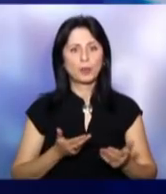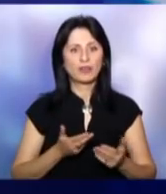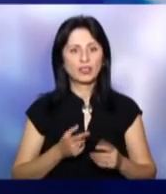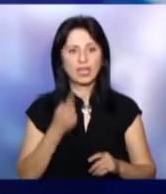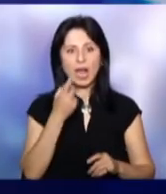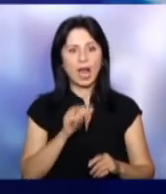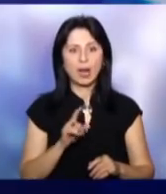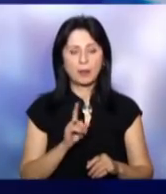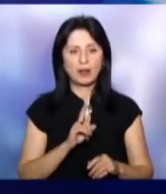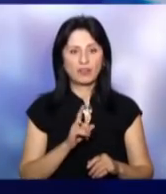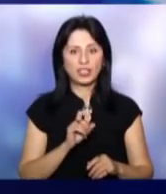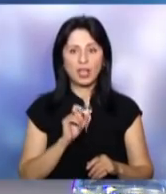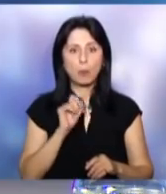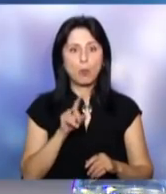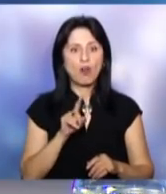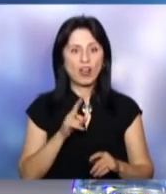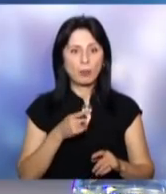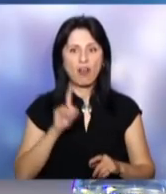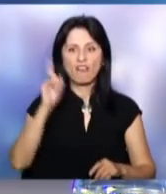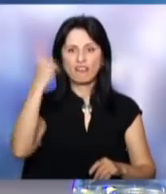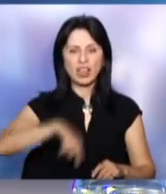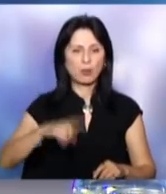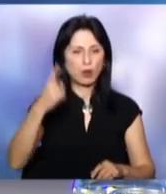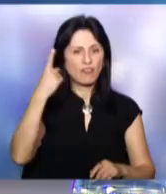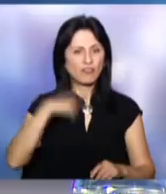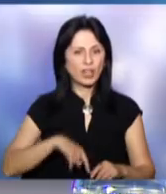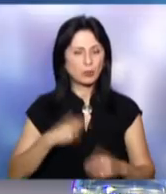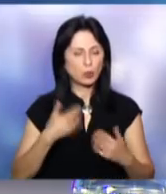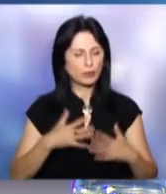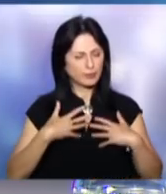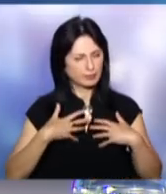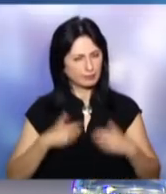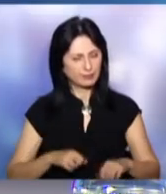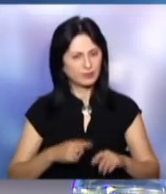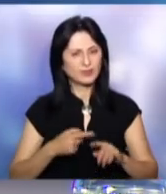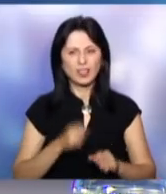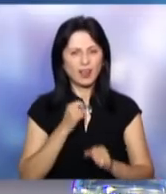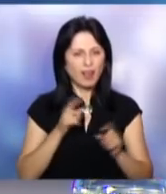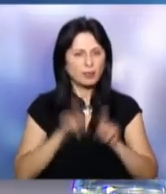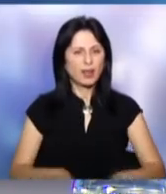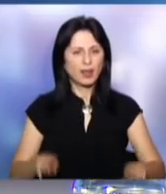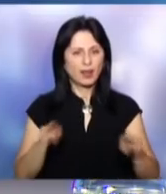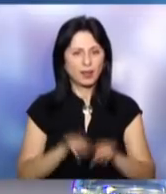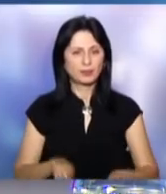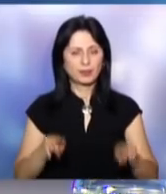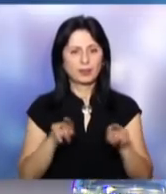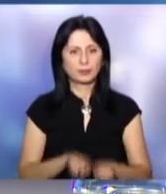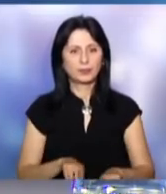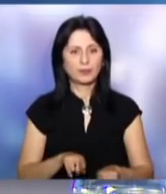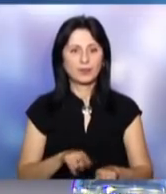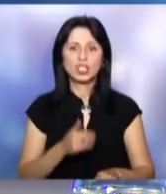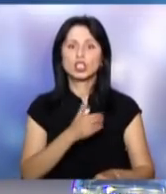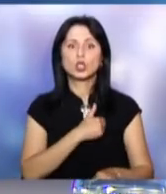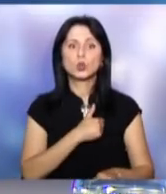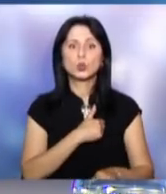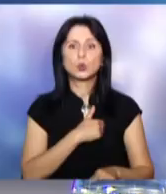არა მარტო მოვალეობებთან, არამედ ვალდებულებებთან, ანუ მოვალეობებთან და ვალდებულებებთან ასოცირებულია, არამედ